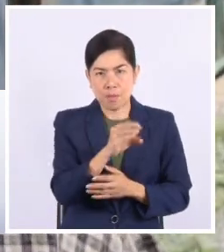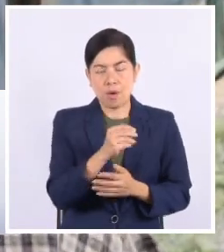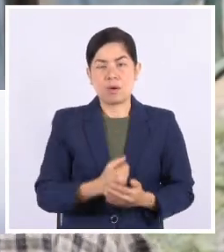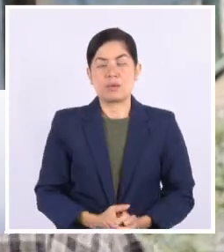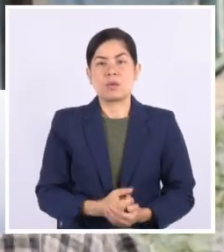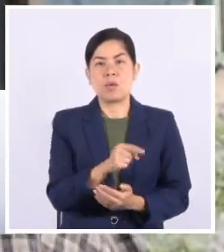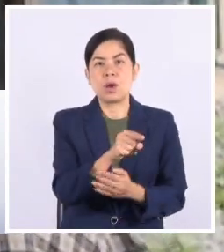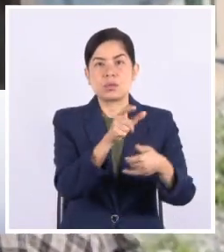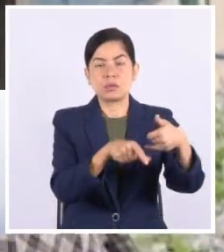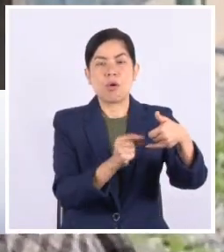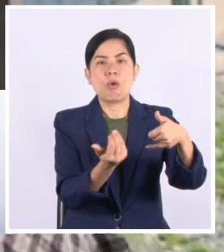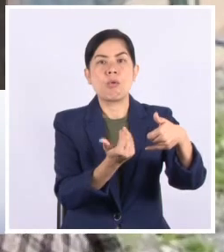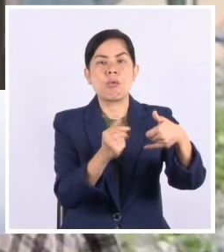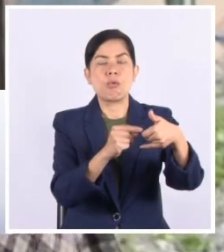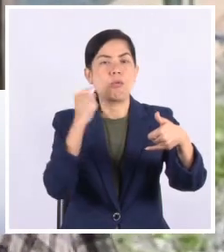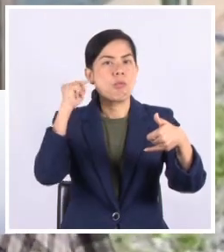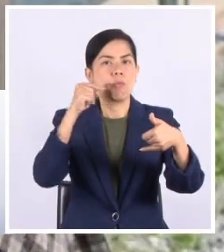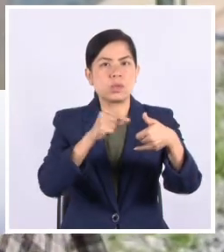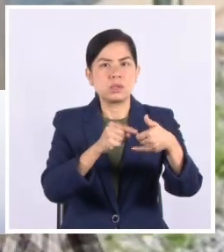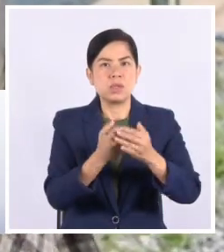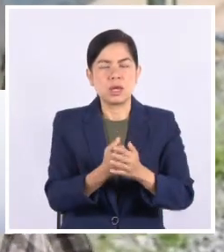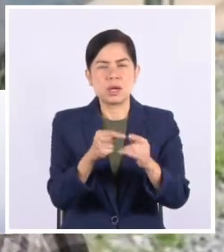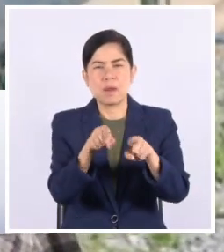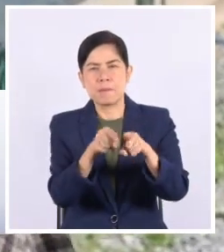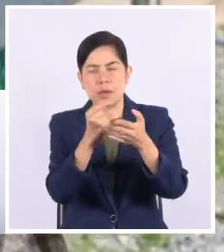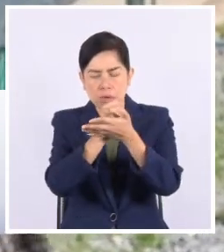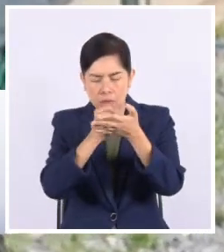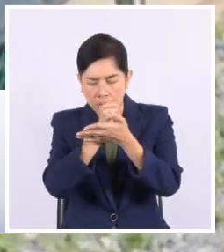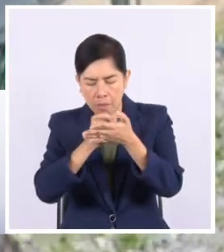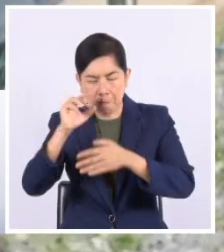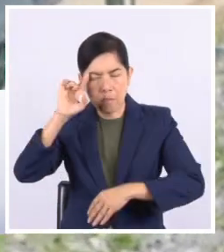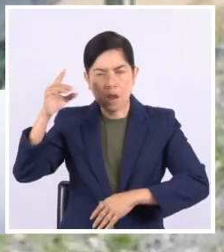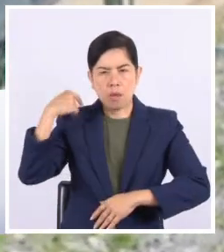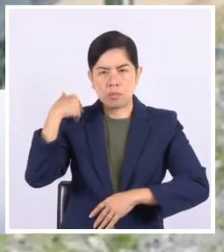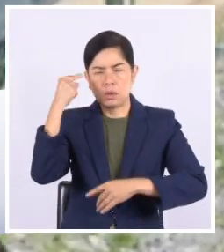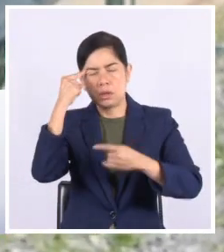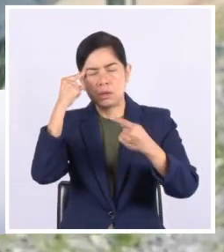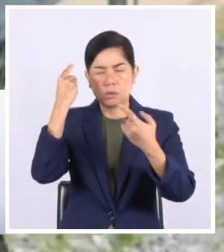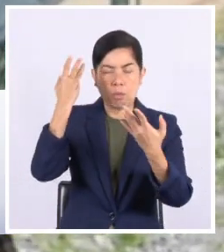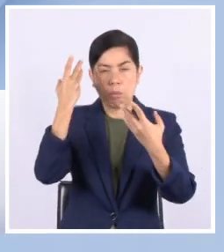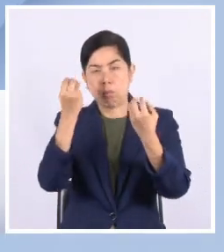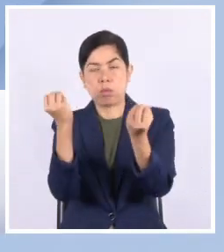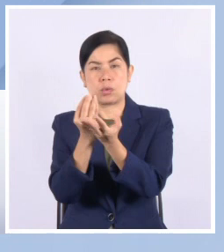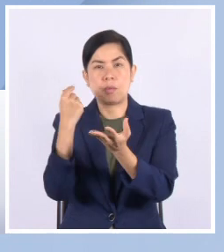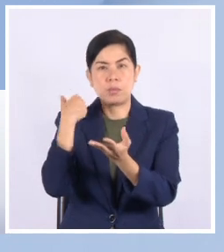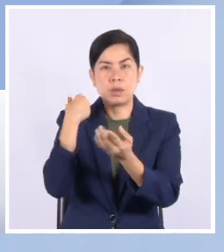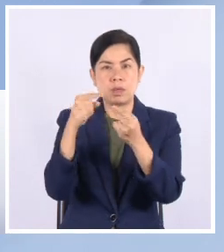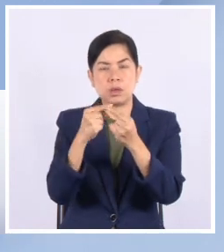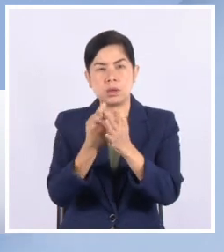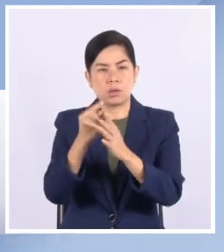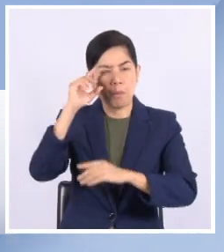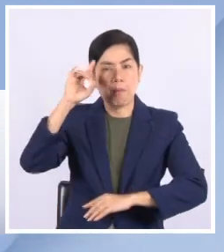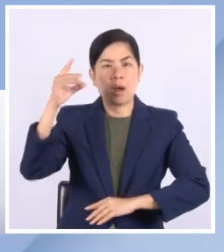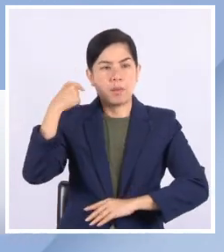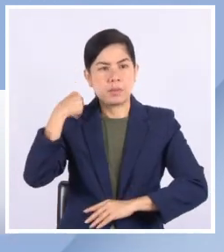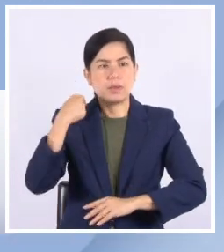าเนี่ยแนนลูกสาวอีชั้นเนี่ยคุ้มคลั่งยาแล้วไปจุดไฟเผาหญ้าริมถนนมันเกือบจะลุกลามไปหาบ้านที่อยู่ใกล้กันโชค